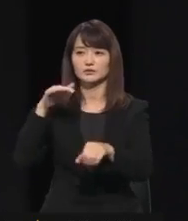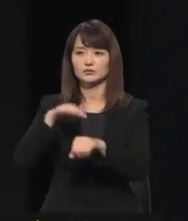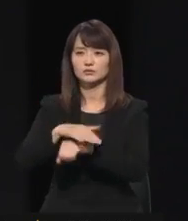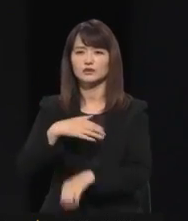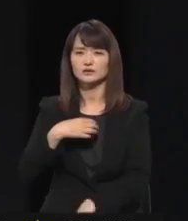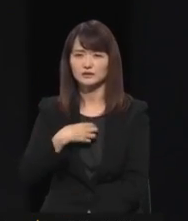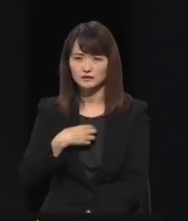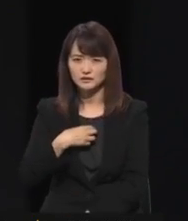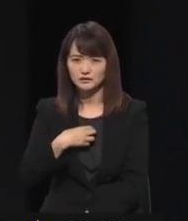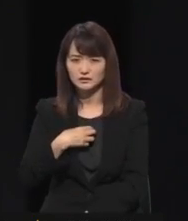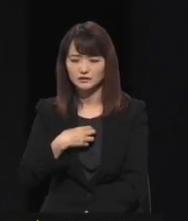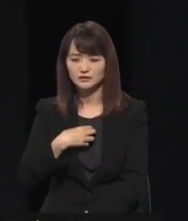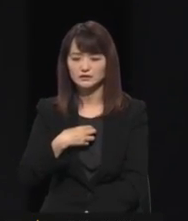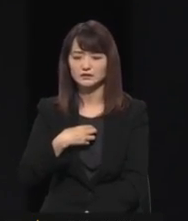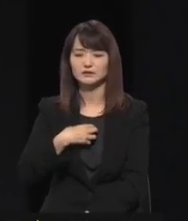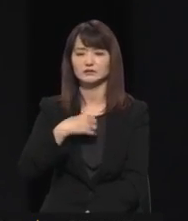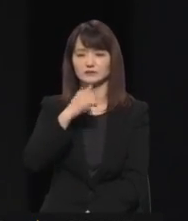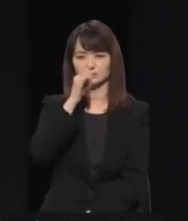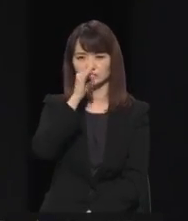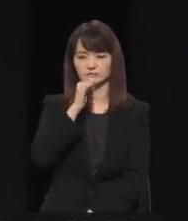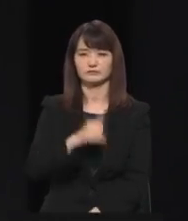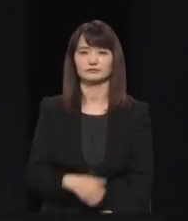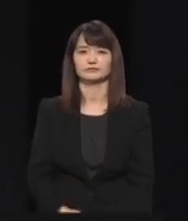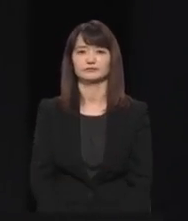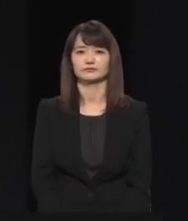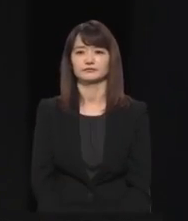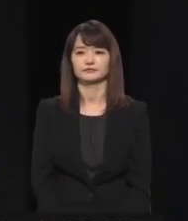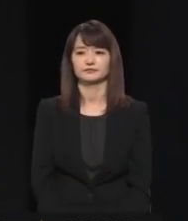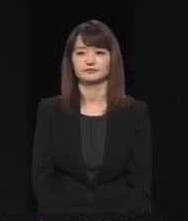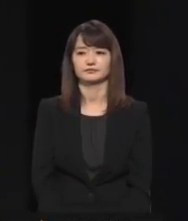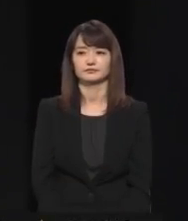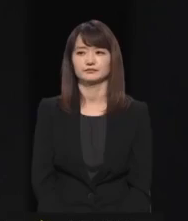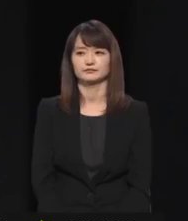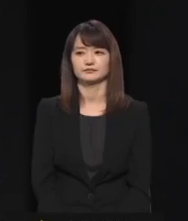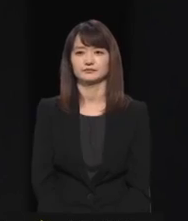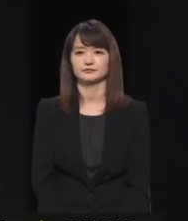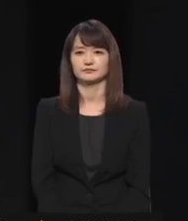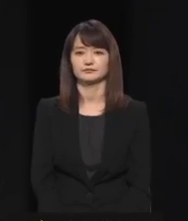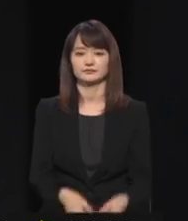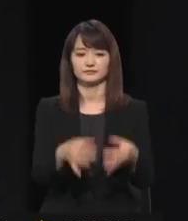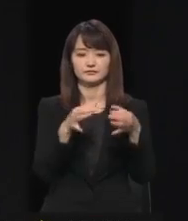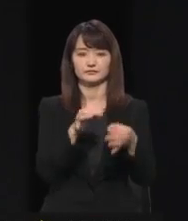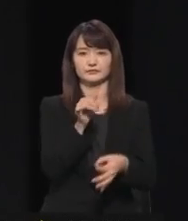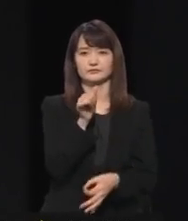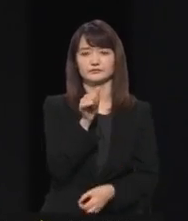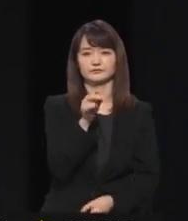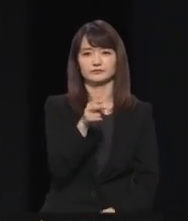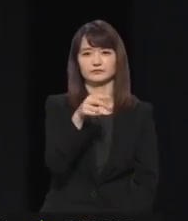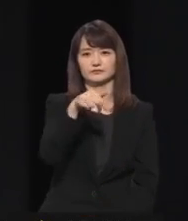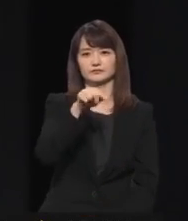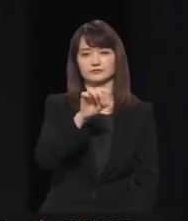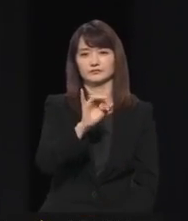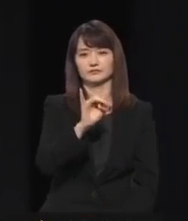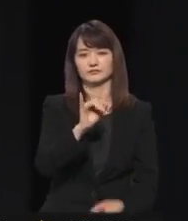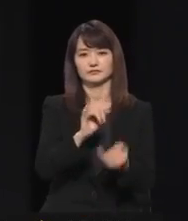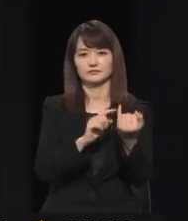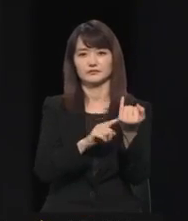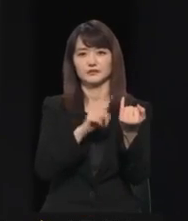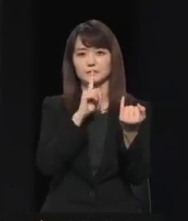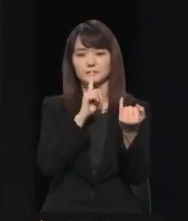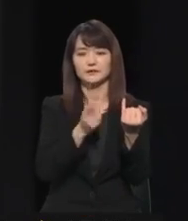라는 것을 반증하는 것이고 잠시 후에 또 저 매경 요산 아 뭐 이런 부분에 대해서 이야기하겠습니다 만